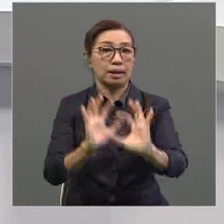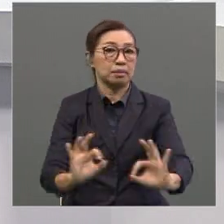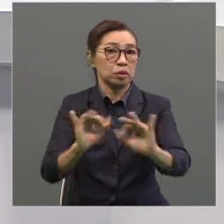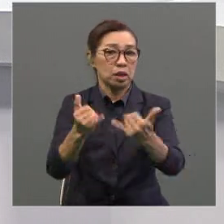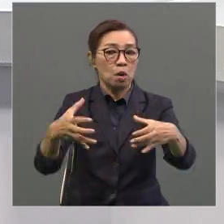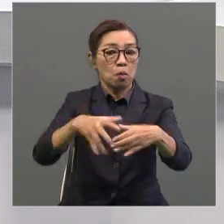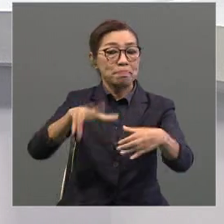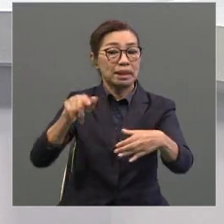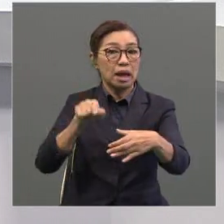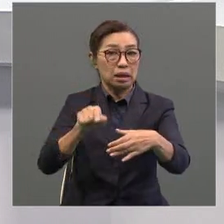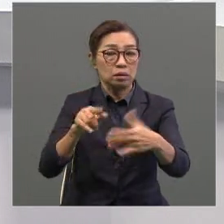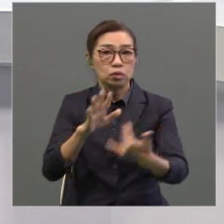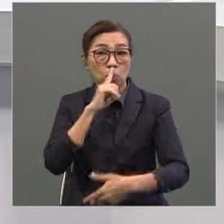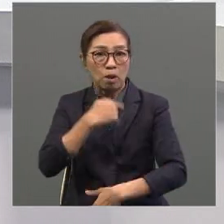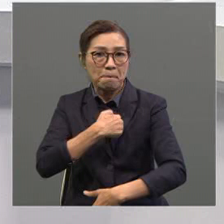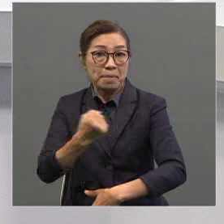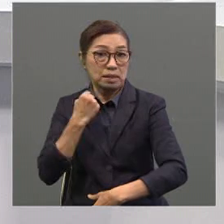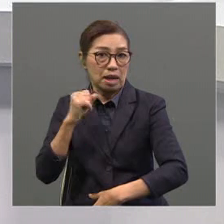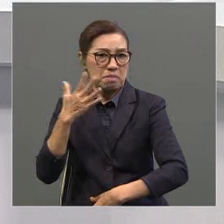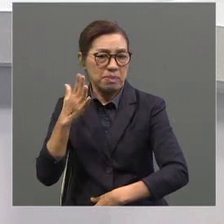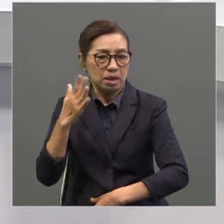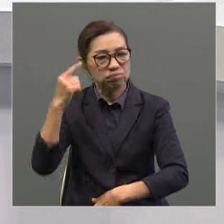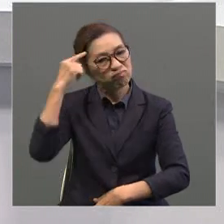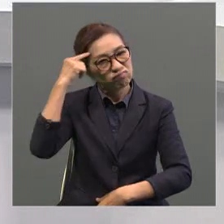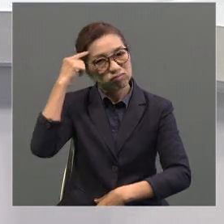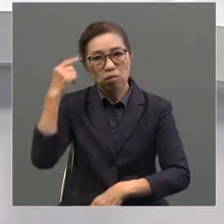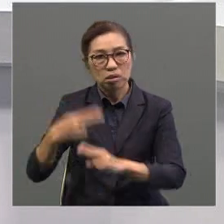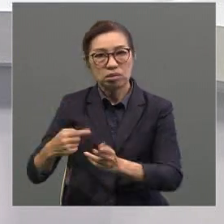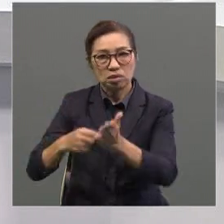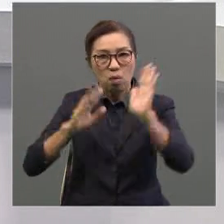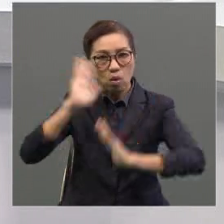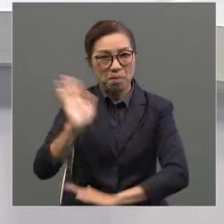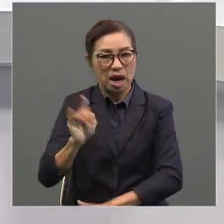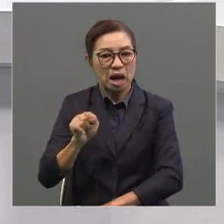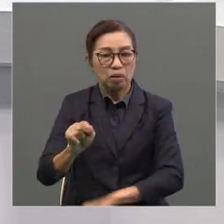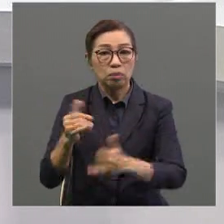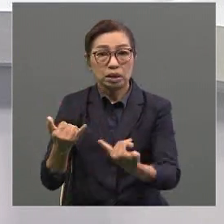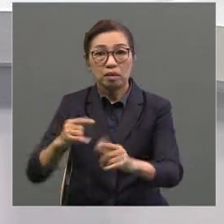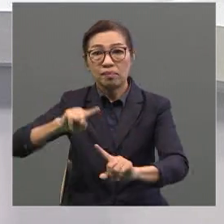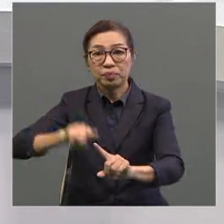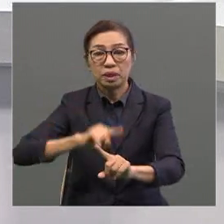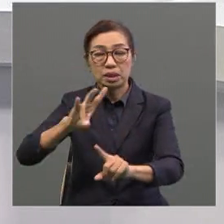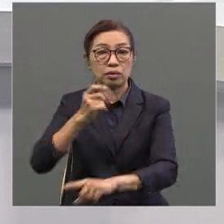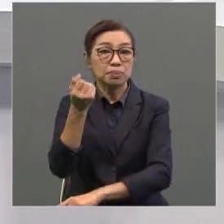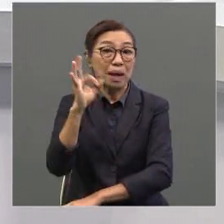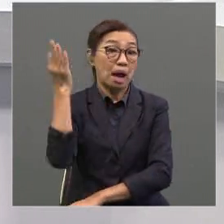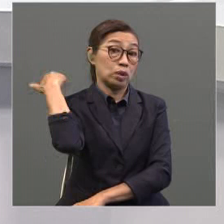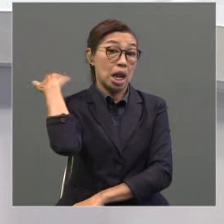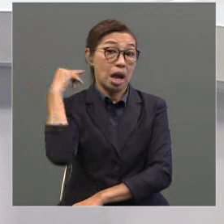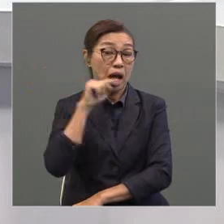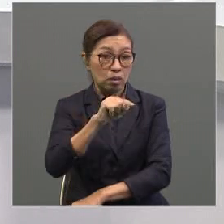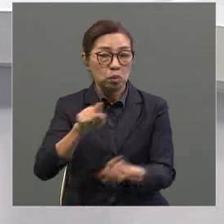เพื่อไทยถ้าเกิดไม่มั่นใจเนี่ยอาจจะไม่เปิดให้โหวตได้เพราะว่าตอนนี้ล็อคของวันที่ 19กรกฎาคม